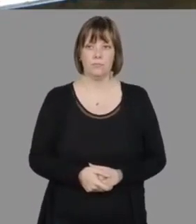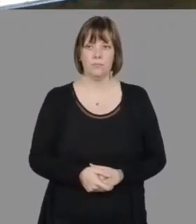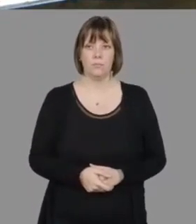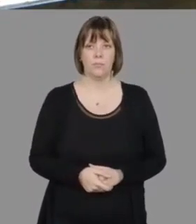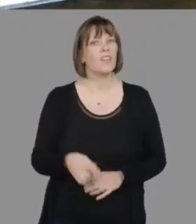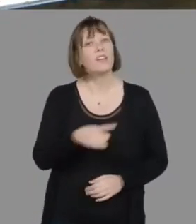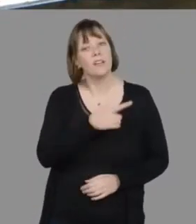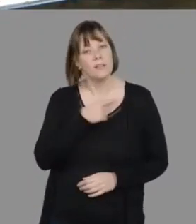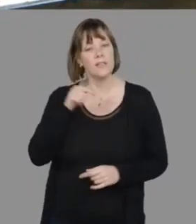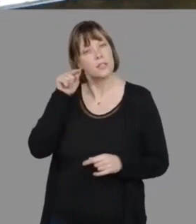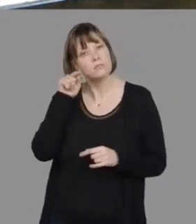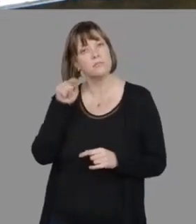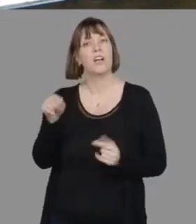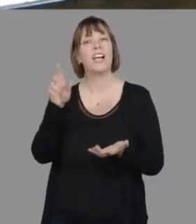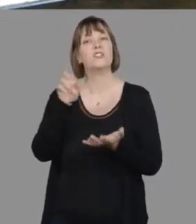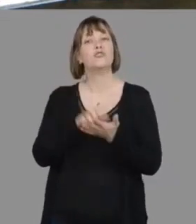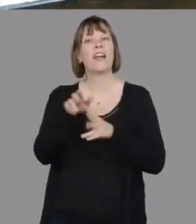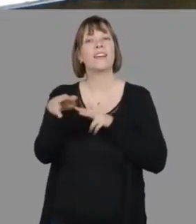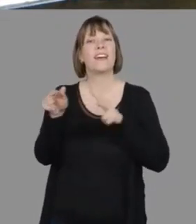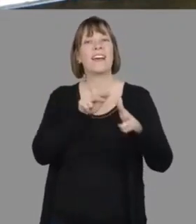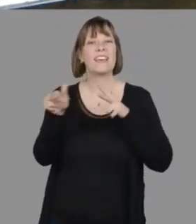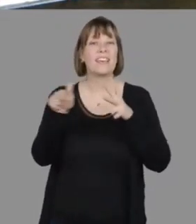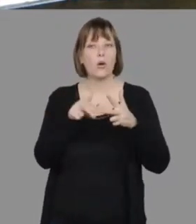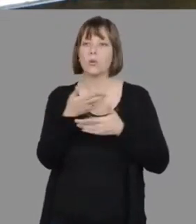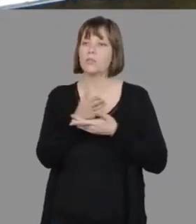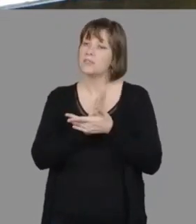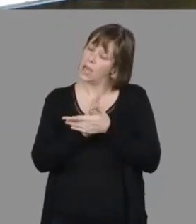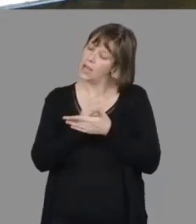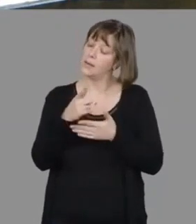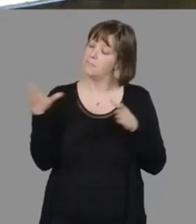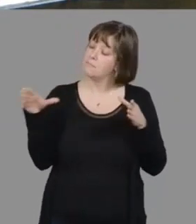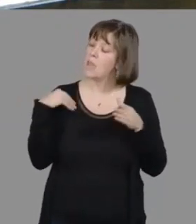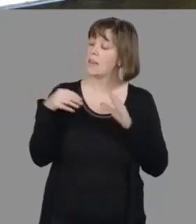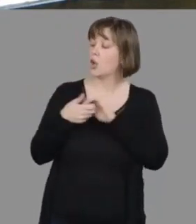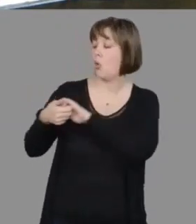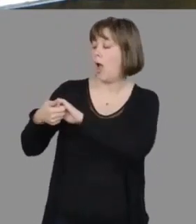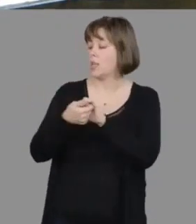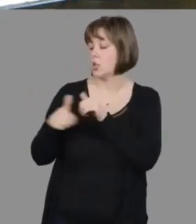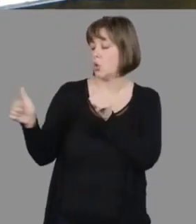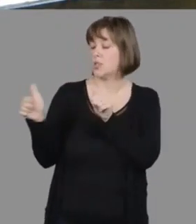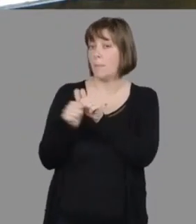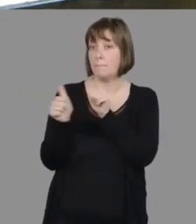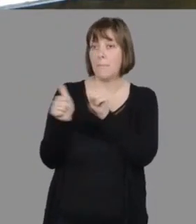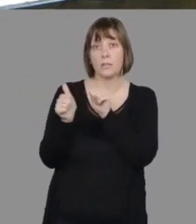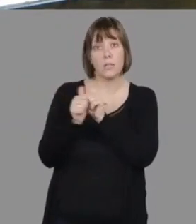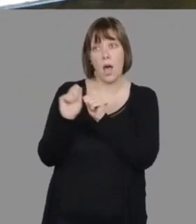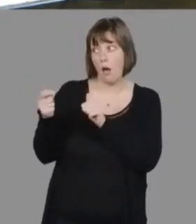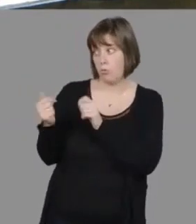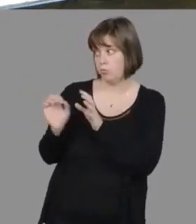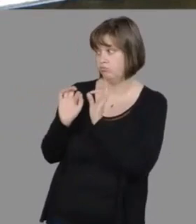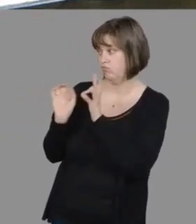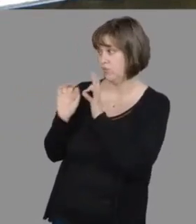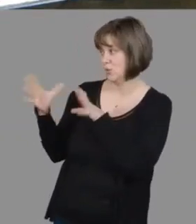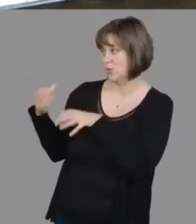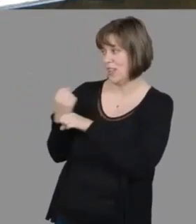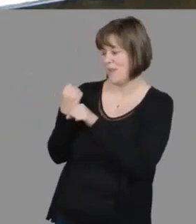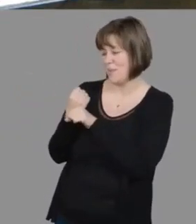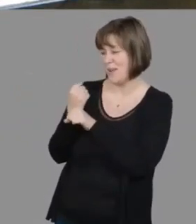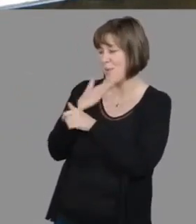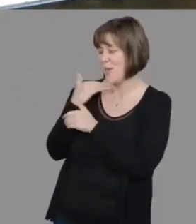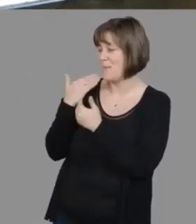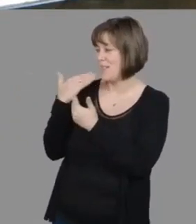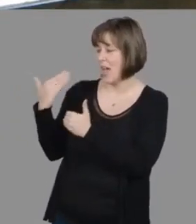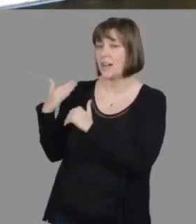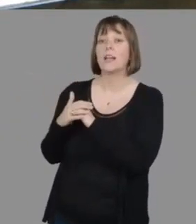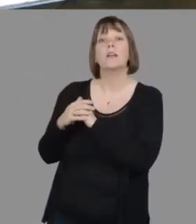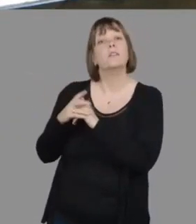führen als Teil dieser Stadtregierung gemeinsam mit unserem Koalitionspartner, bei dem ich mich auch für die Zusammenarbeit bedanken mag, unsere